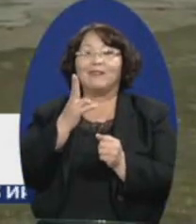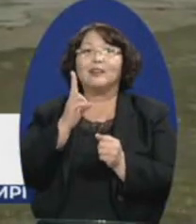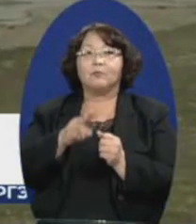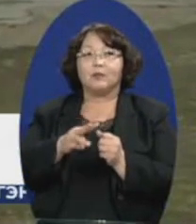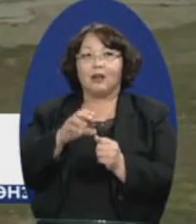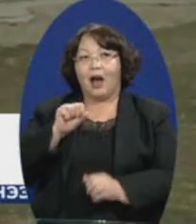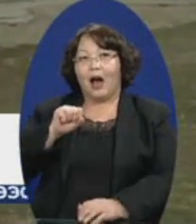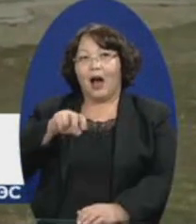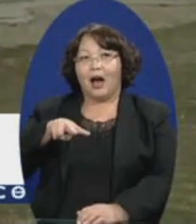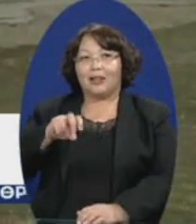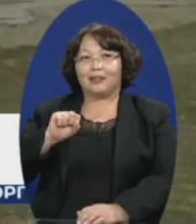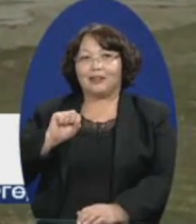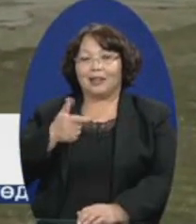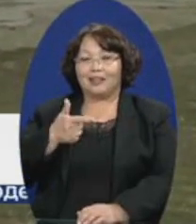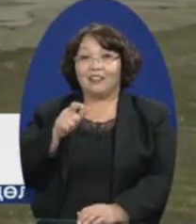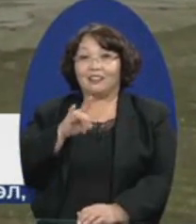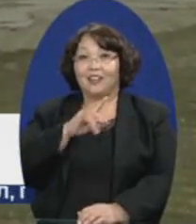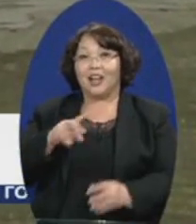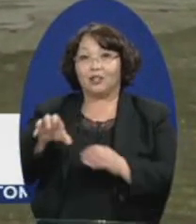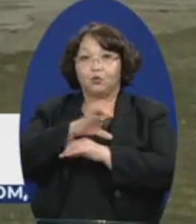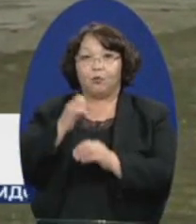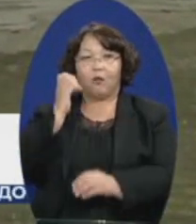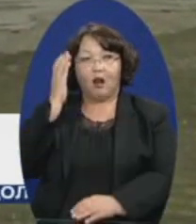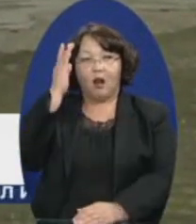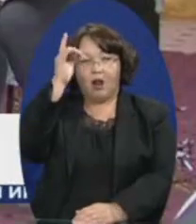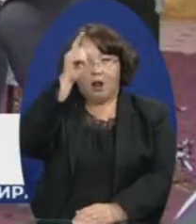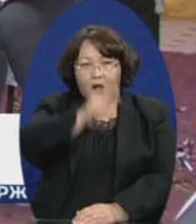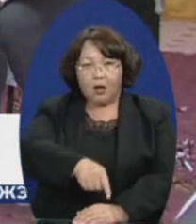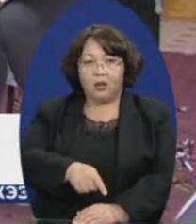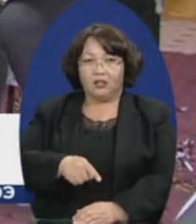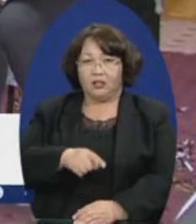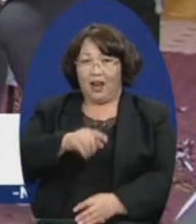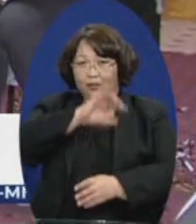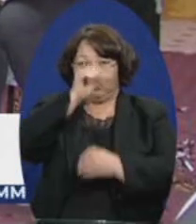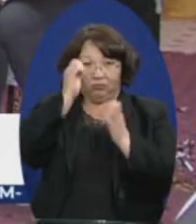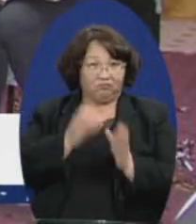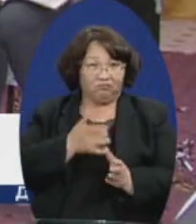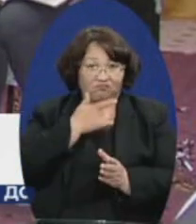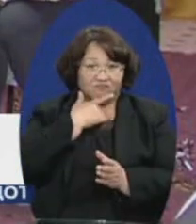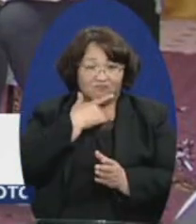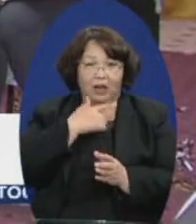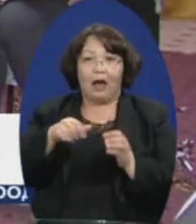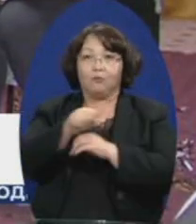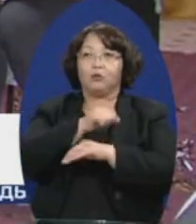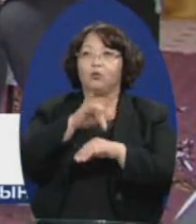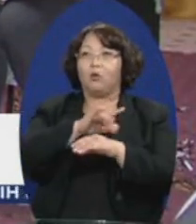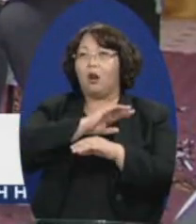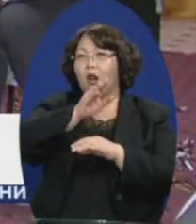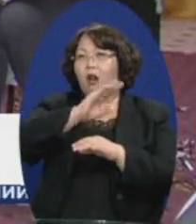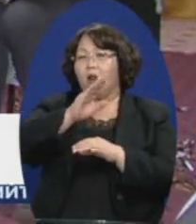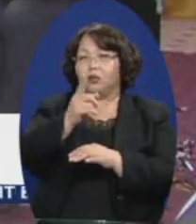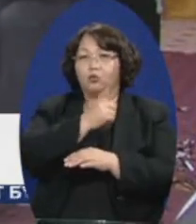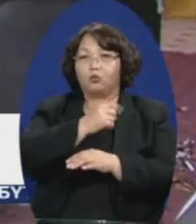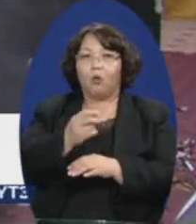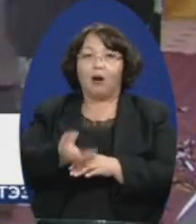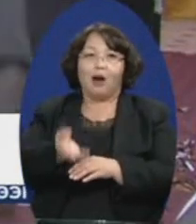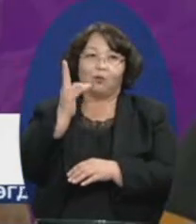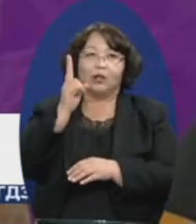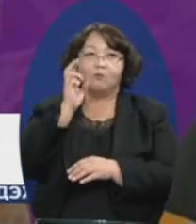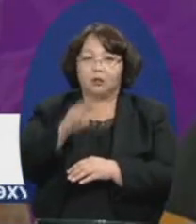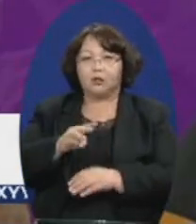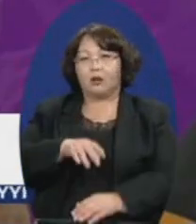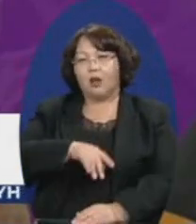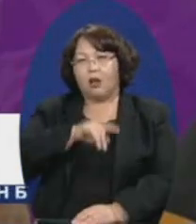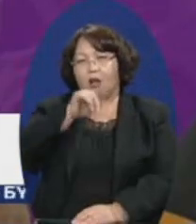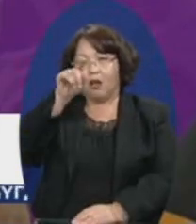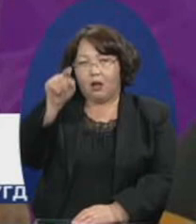хүрдэг. Харин суманд шийдвэрлэж чадахгүй бол 100 гаруй км-ийн цаана байдаг аймгийн төвийг зорих болтгоо. За энэ нь иргэдэд хамгийн